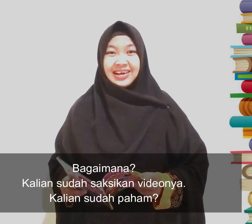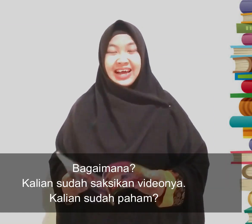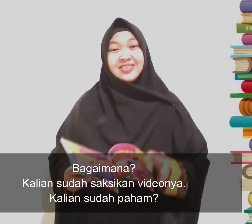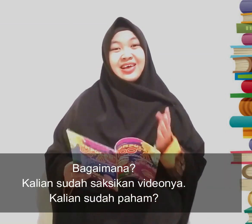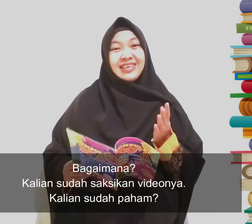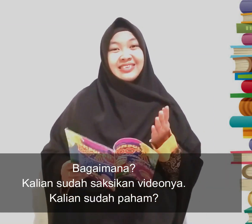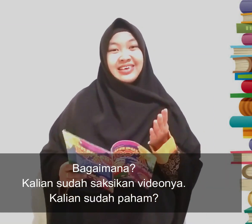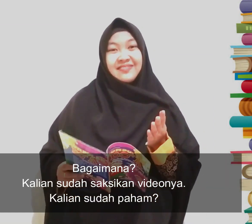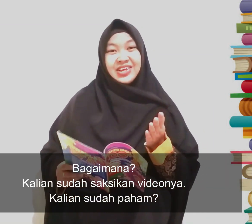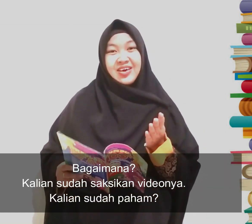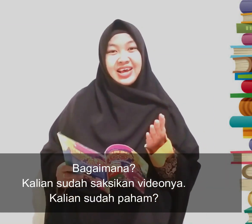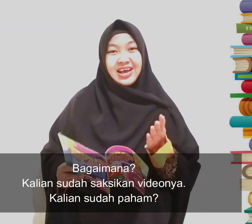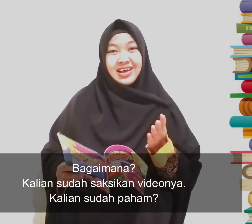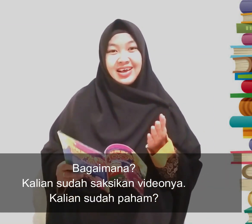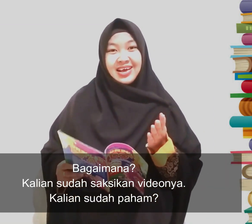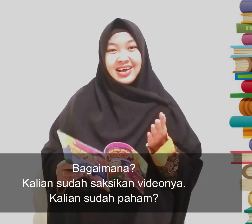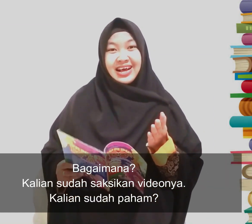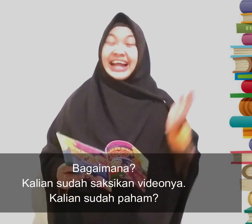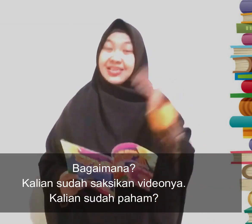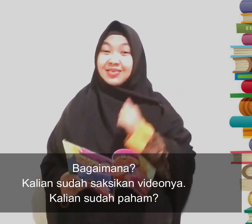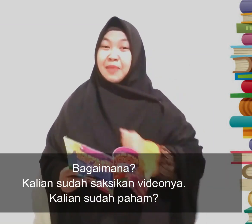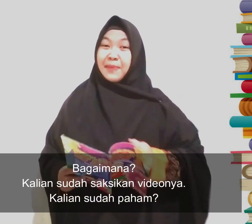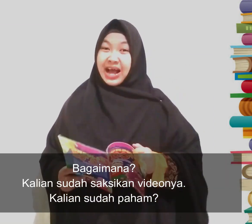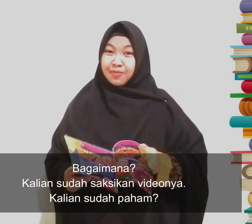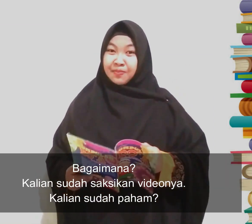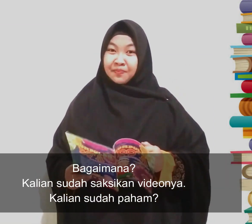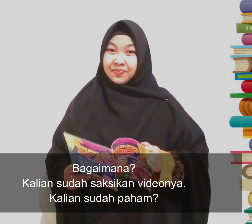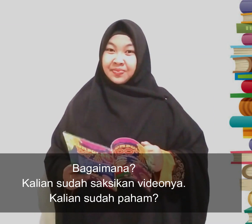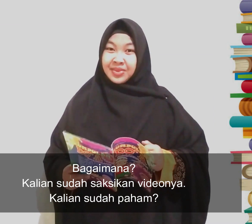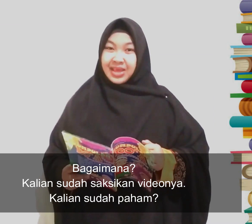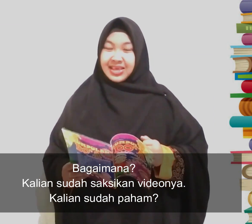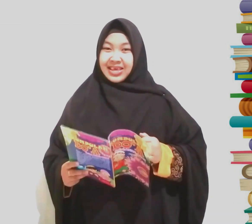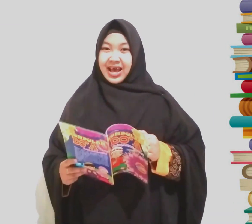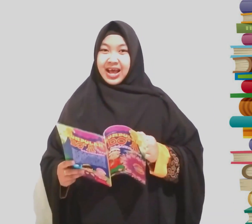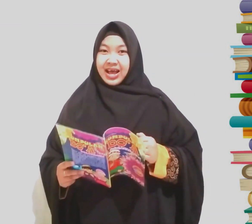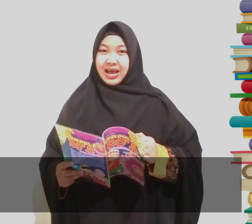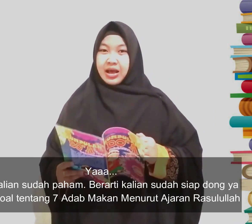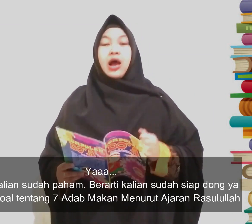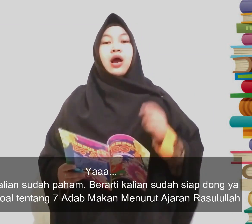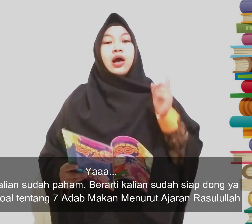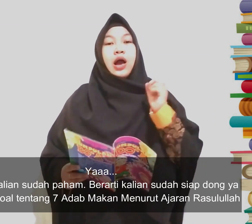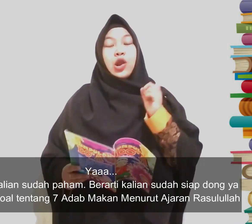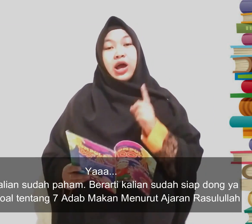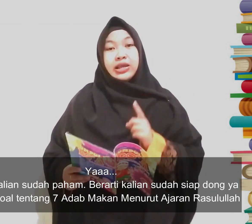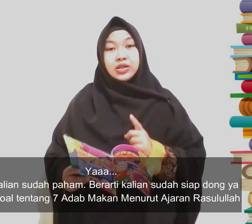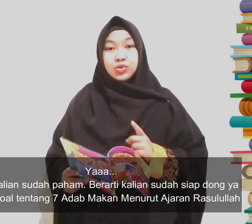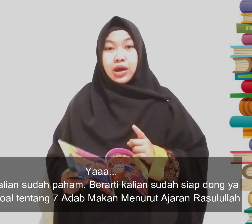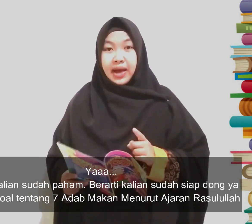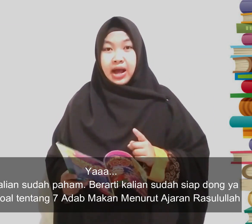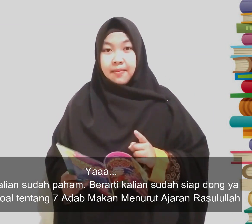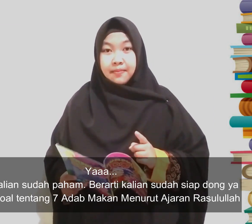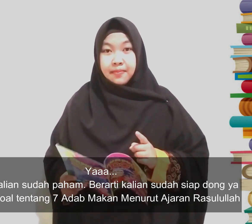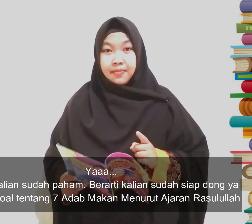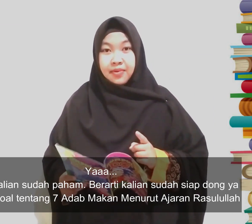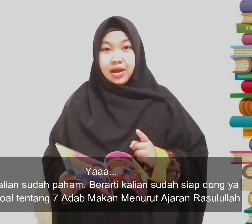Bagaimana? Kalian sudah saksikan videonya? Kalian sudah paham? Ya, kalau kalian